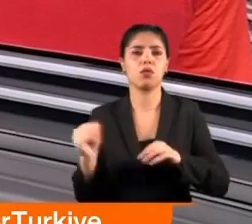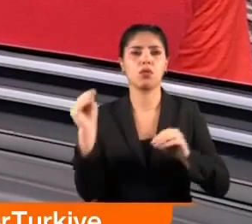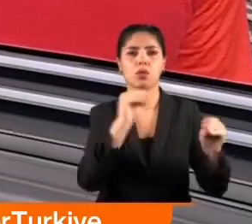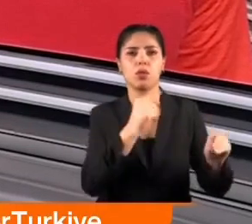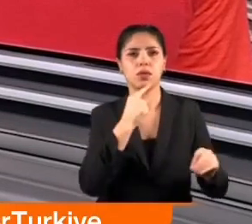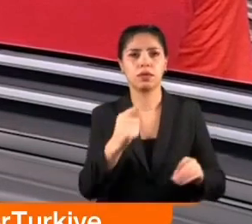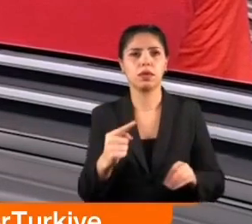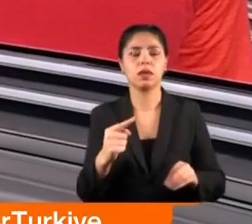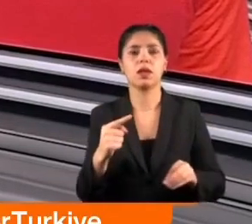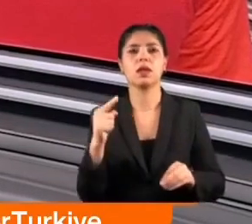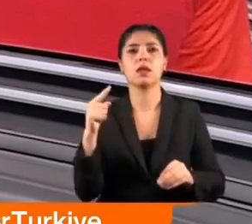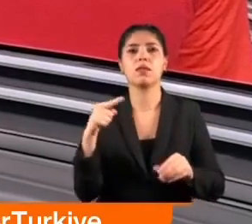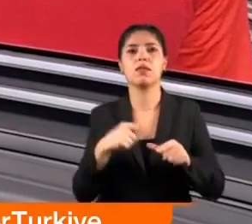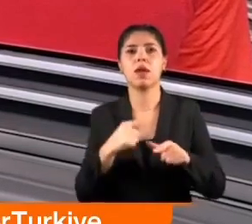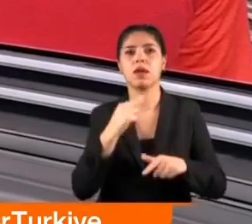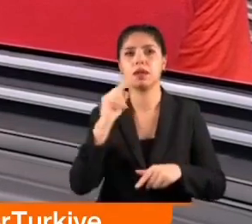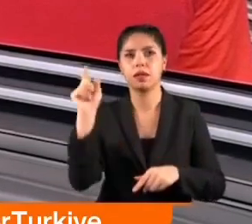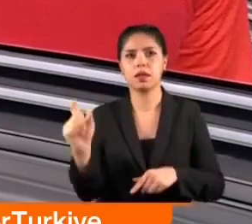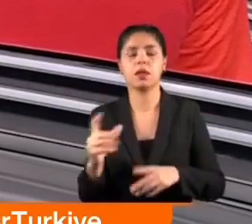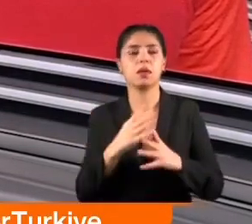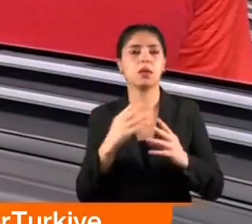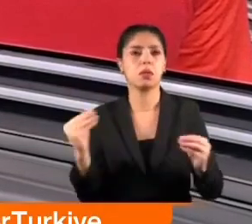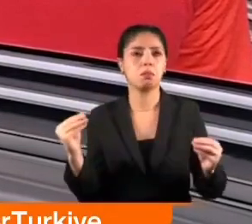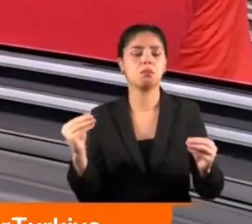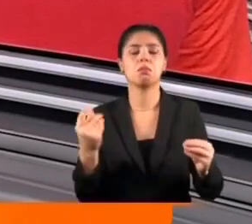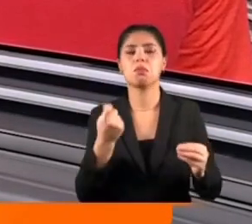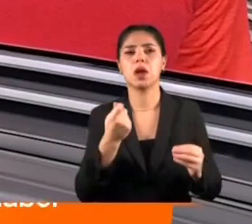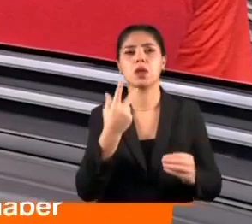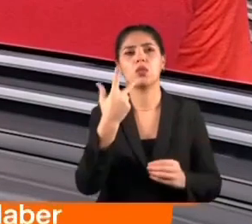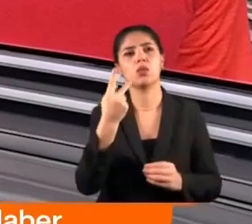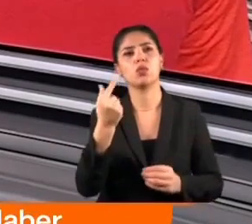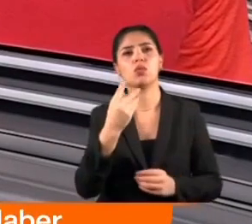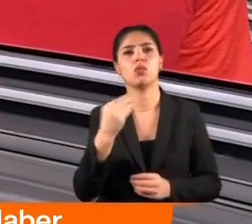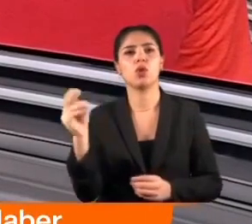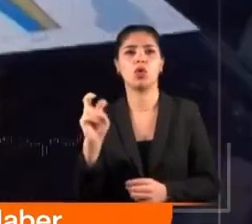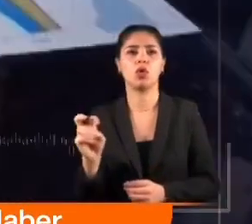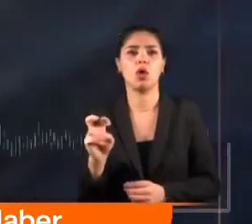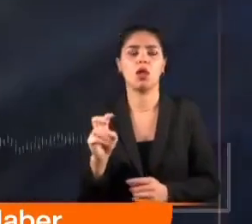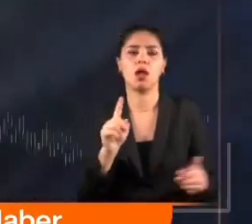söyledi. Terim'in de kayıp parasının 3-3,5 milyon dolar arasında olduğu öğrenildi.